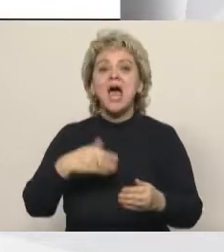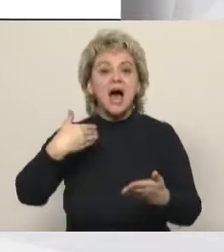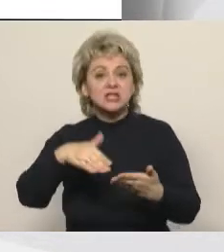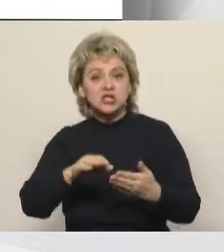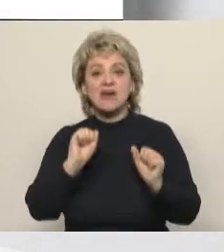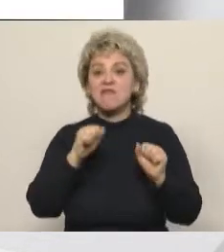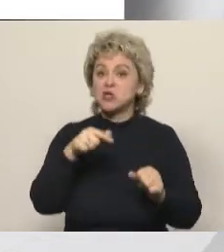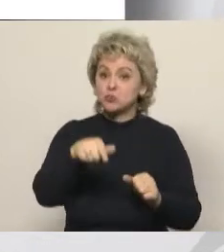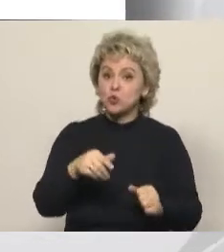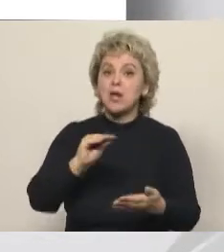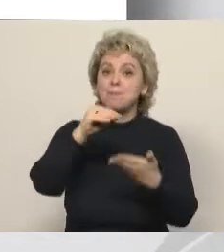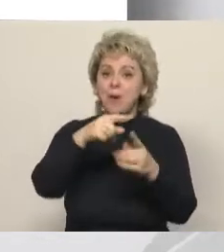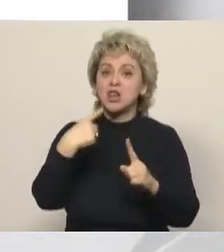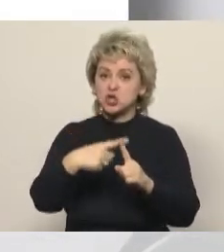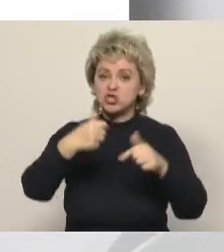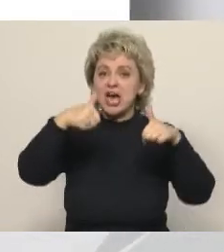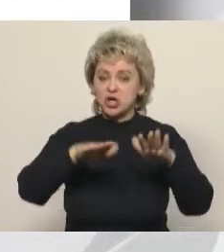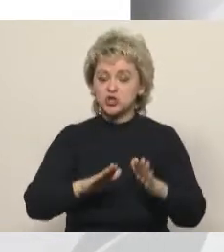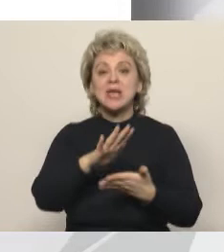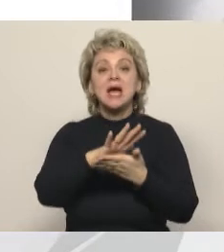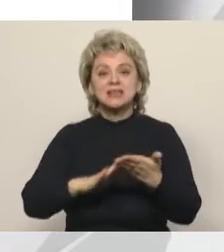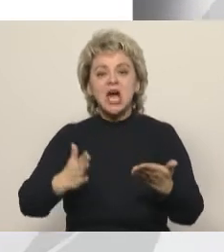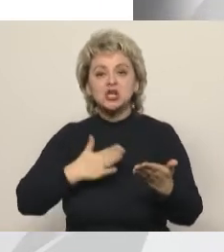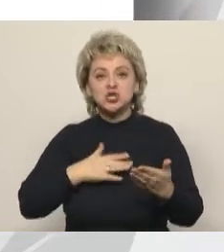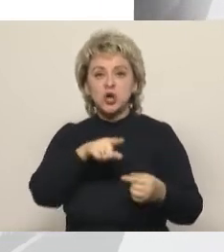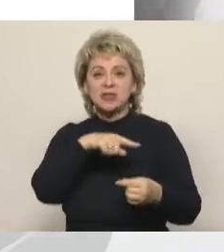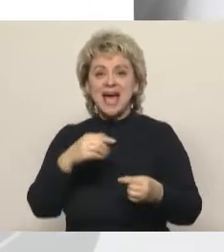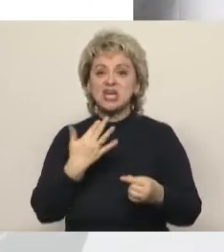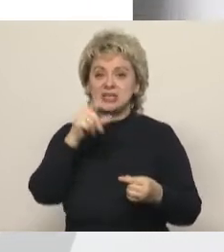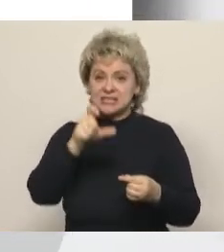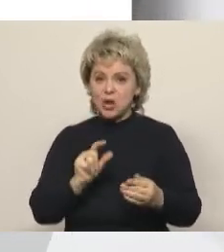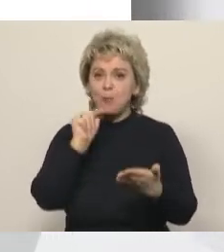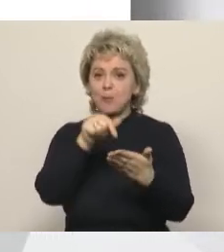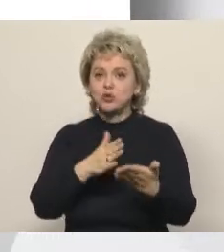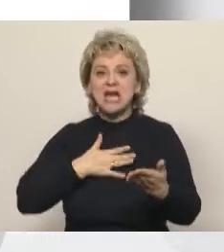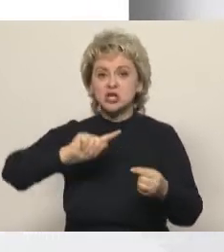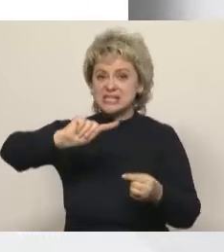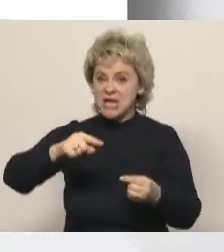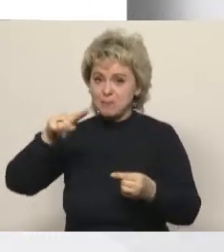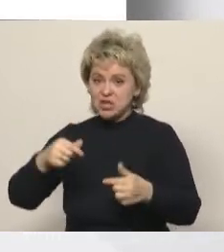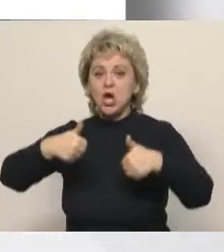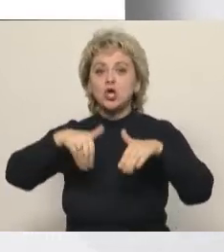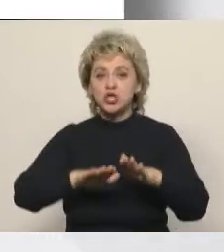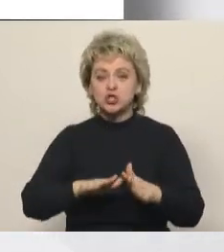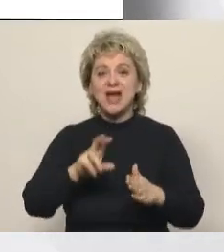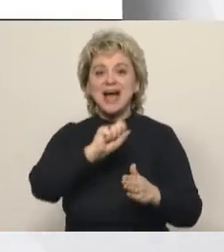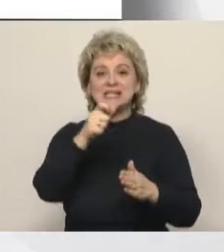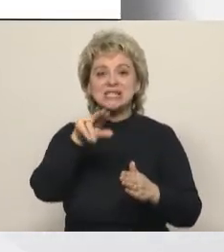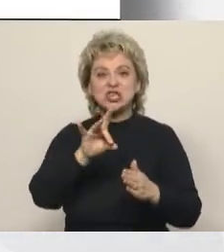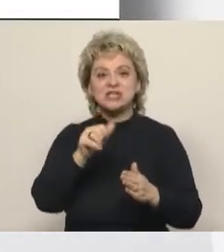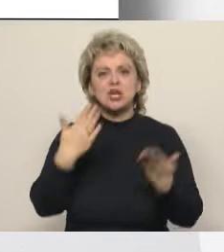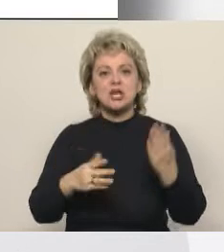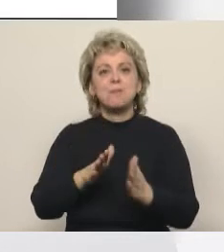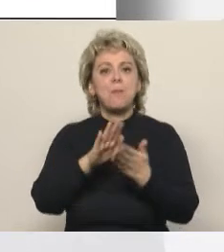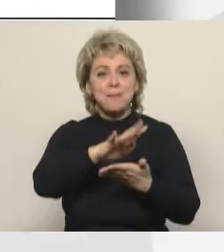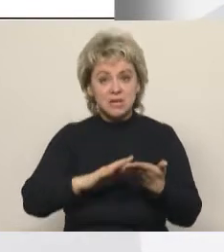оттенком возможности положительного решения. Дальше на ошарашенного иностранца наваливаются наши запятые, решающие казнить или помиловать.